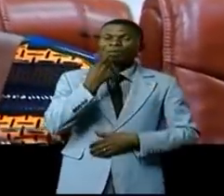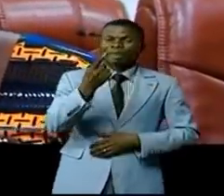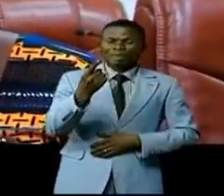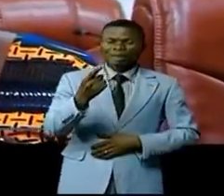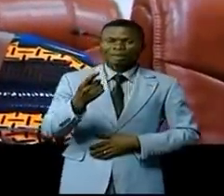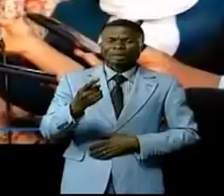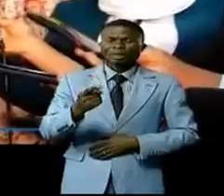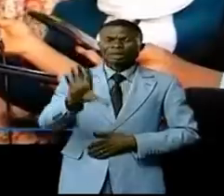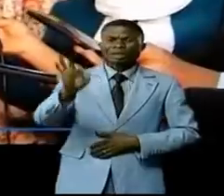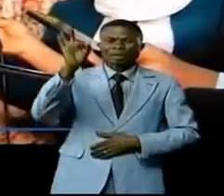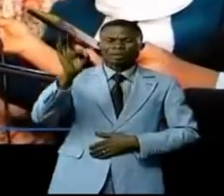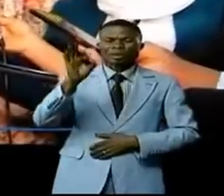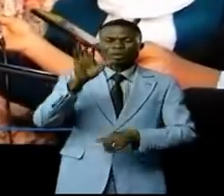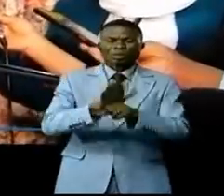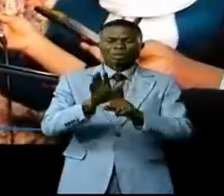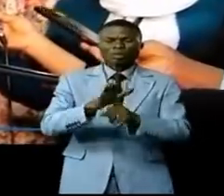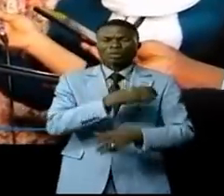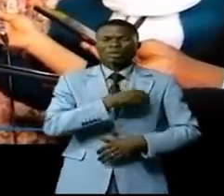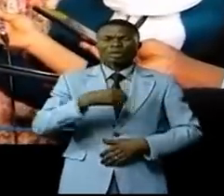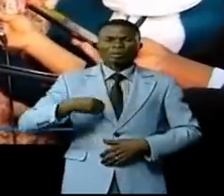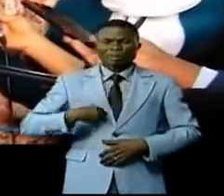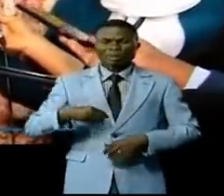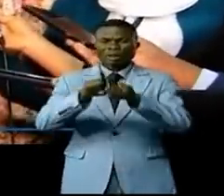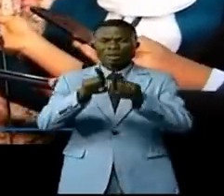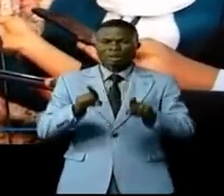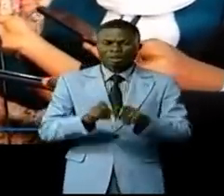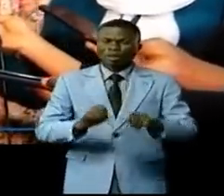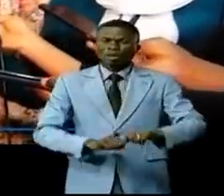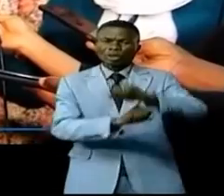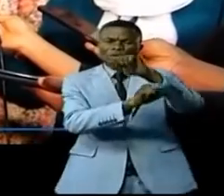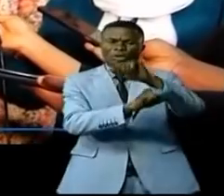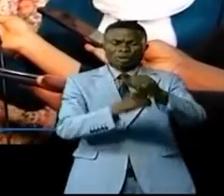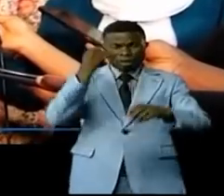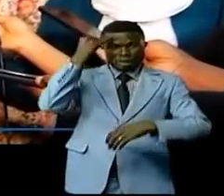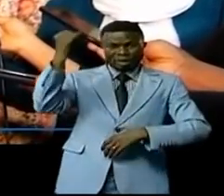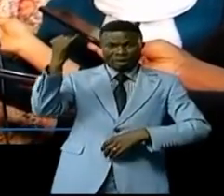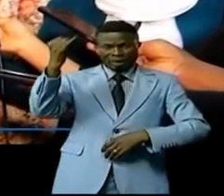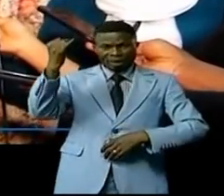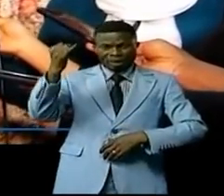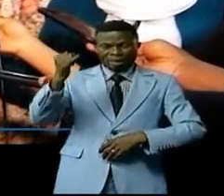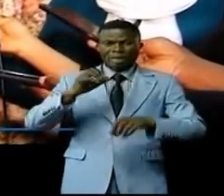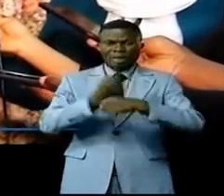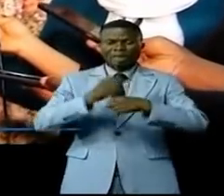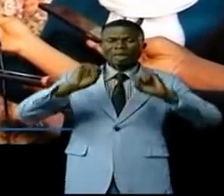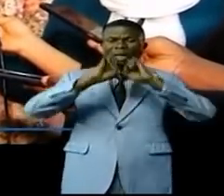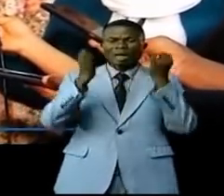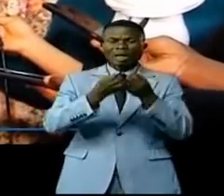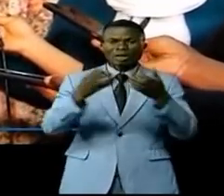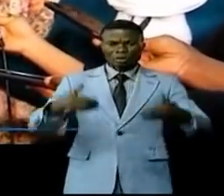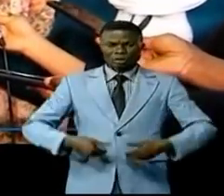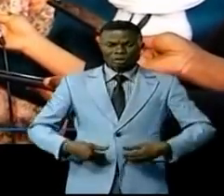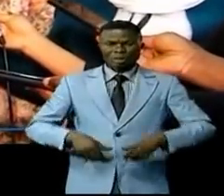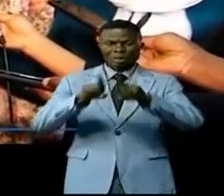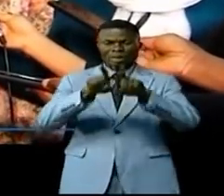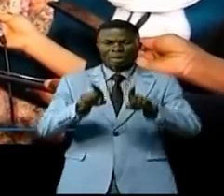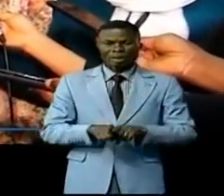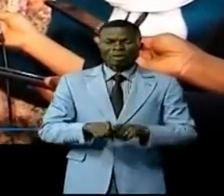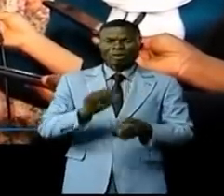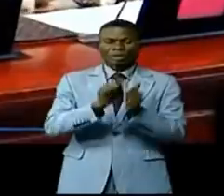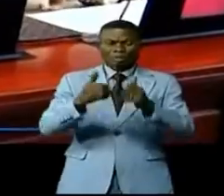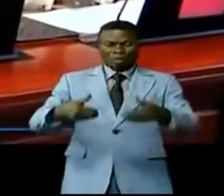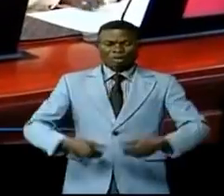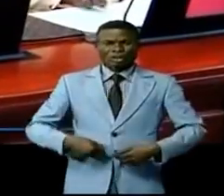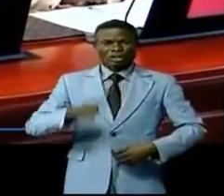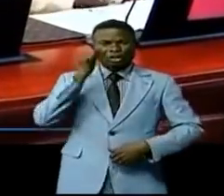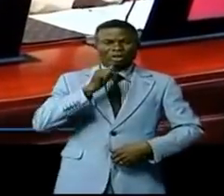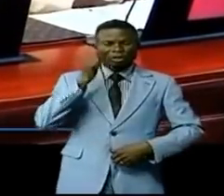des nominations de plus de femmes, mais aussi l'accompagnement des initiatives entrepreneuriales de jeunes, et plus particulièrement des jeunes femmes.